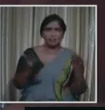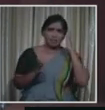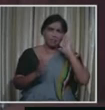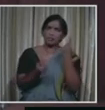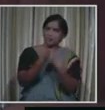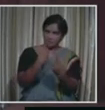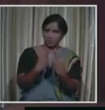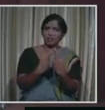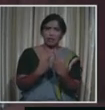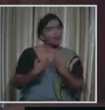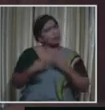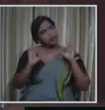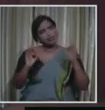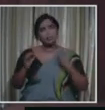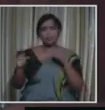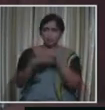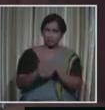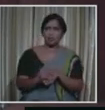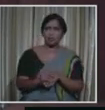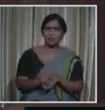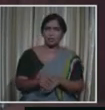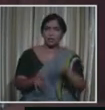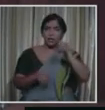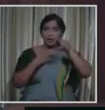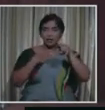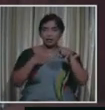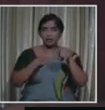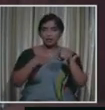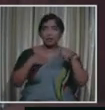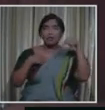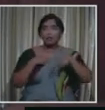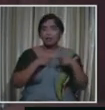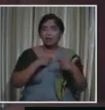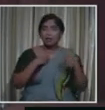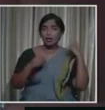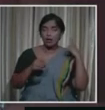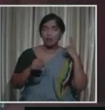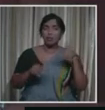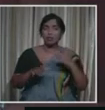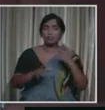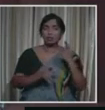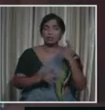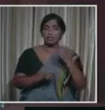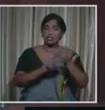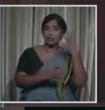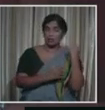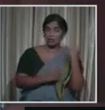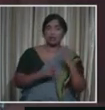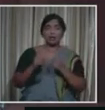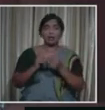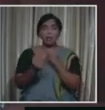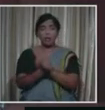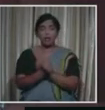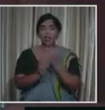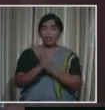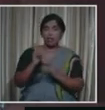tiyan, api leisu hona perikshana tu muna denna, ekasya, dan muka develati bini, hamudawa janadipati yati, polisiya janadipati yati, menteri